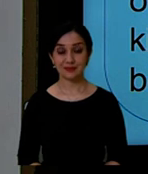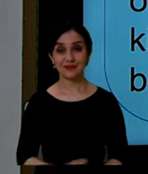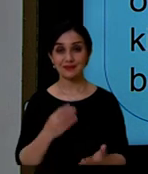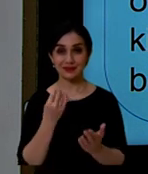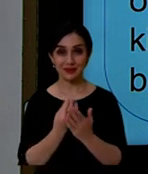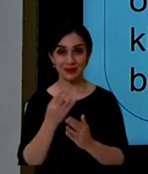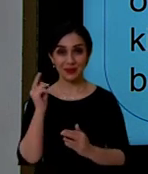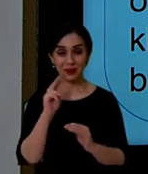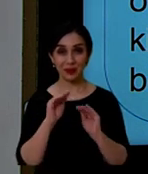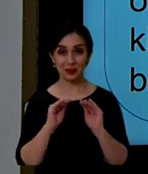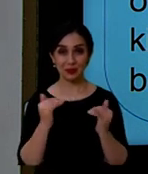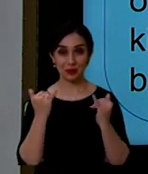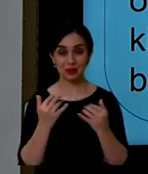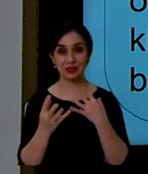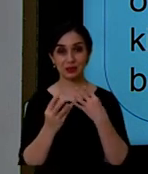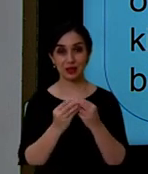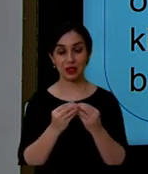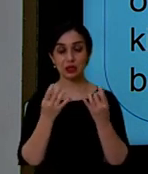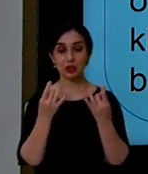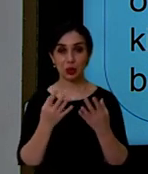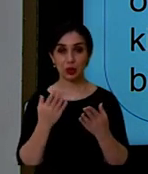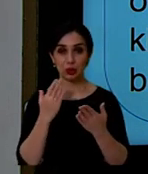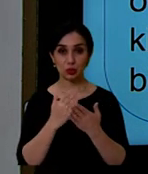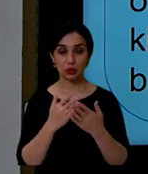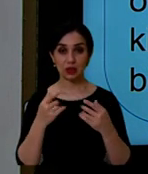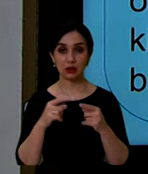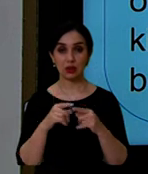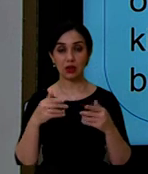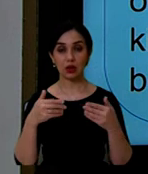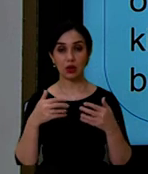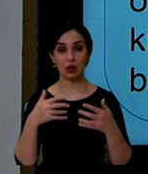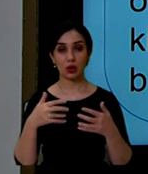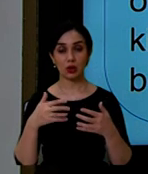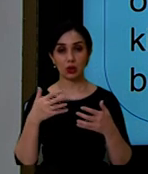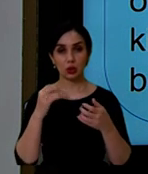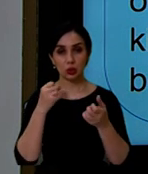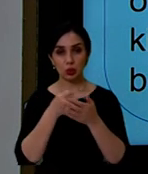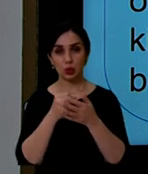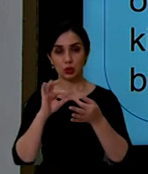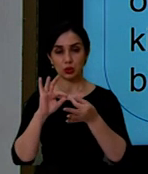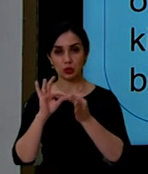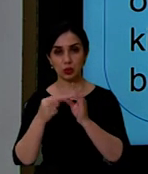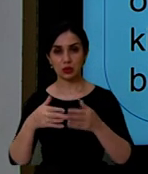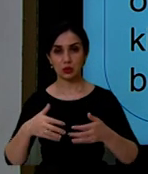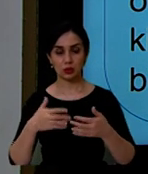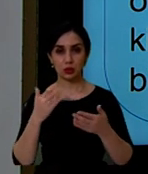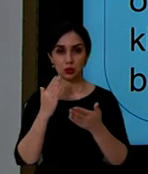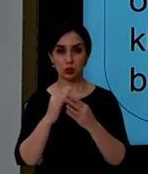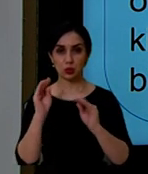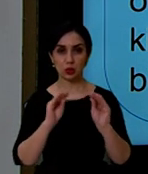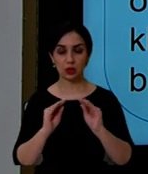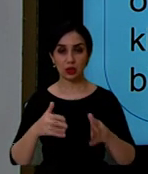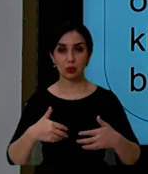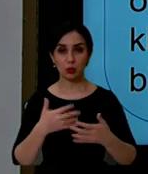Aziz o'quvchilar, bugun biz siz bilan sodda tuzilgan hayvonlardan to murakkab tuzilgan hayvonlargacha